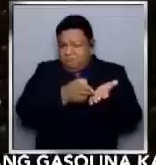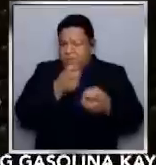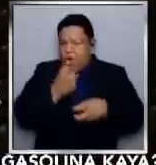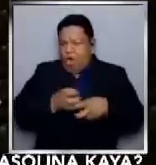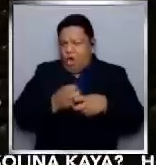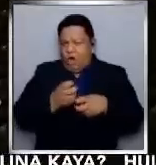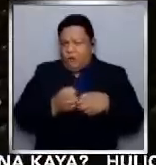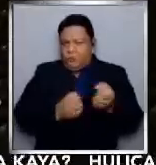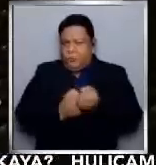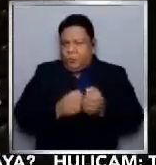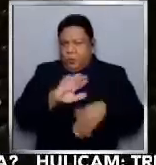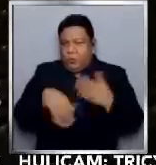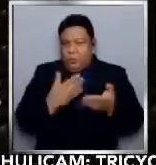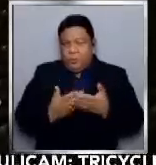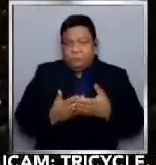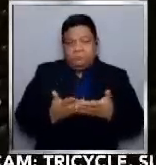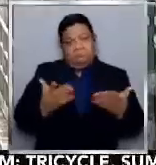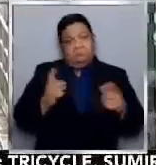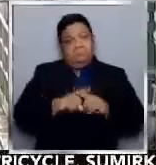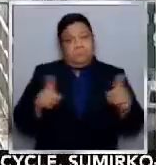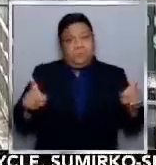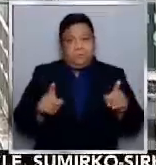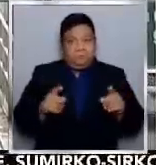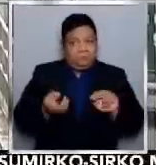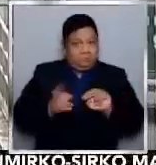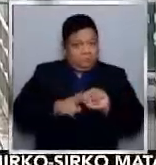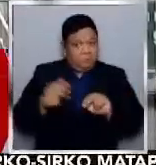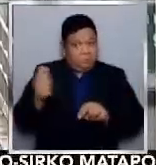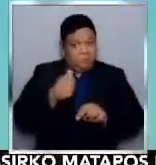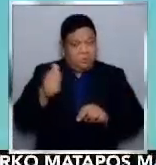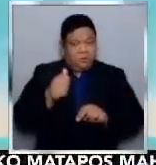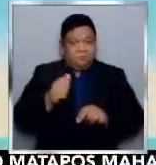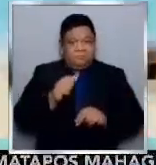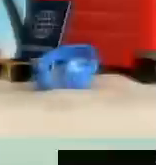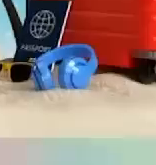Wala naman silang nakikitang dahilan para magtaas ng pamasahe sa MRT3.